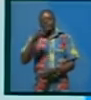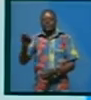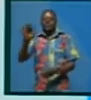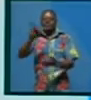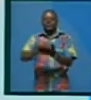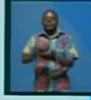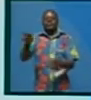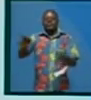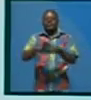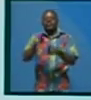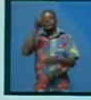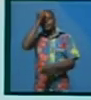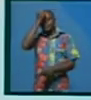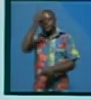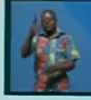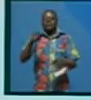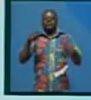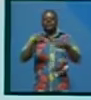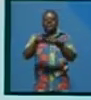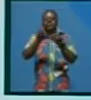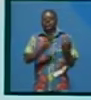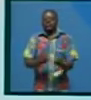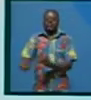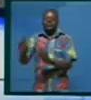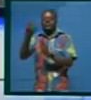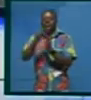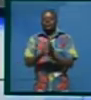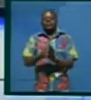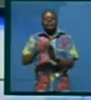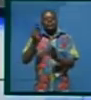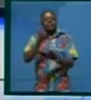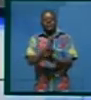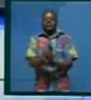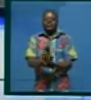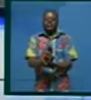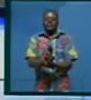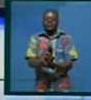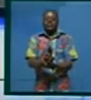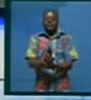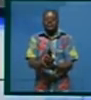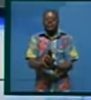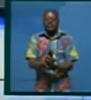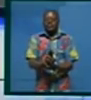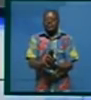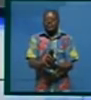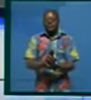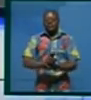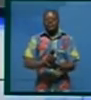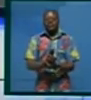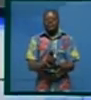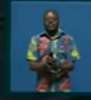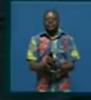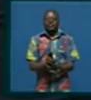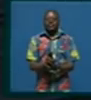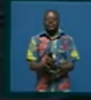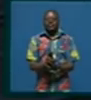de comprendre les grands défis de ces organisations syndicales. Reportage, Paul-David Bambara, Zoubaviel, David Dabiré.